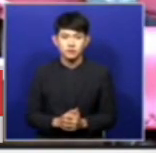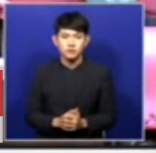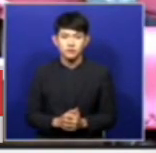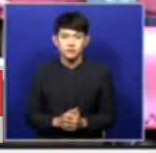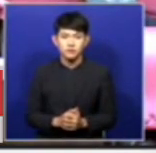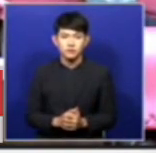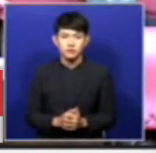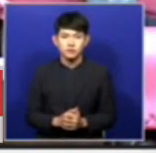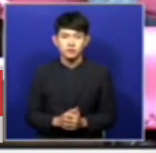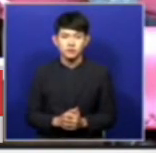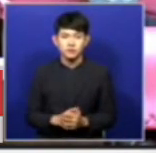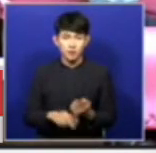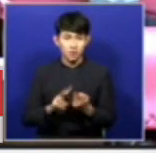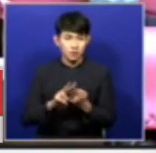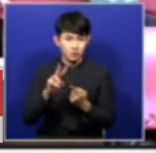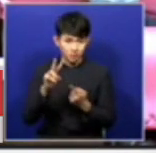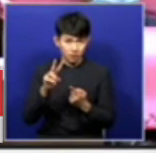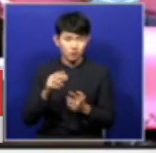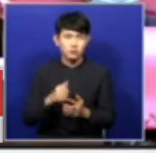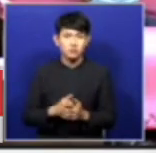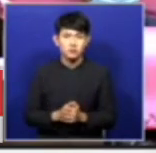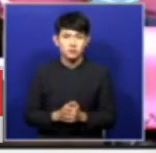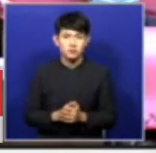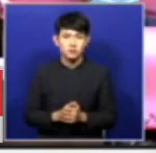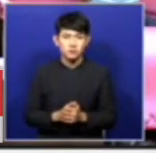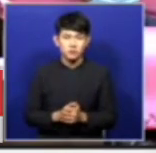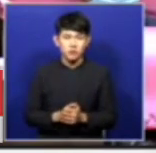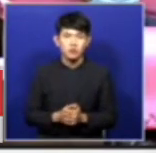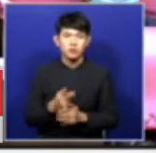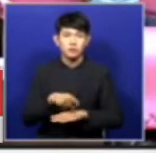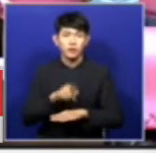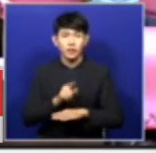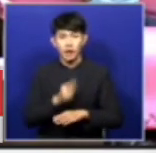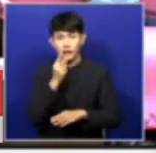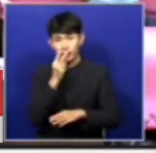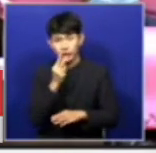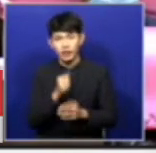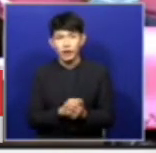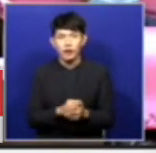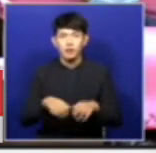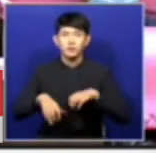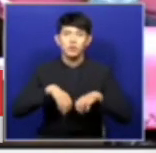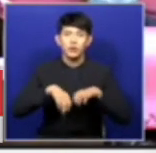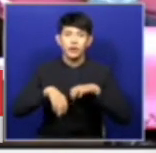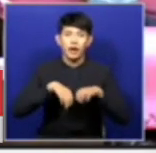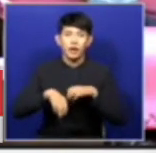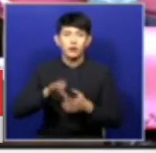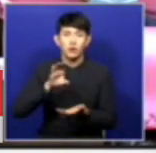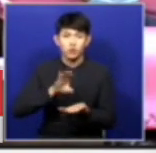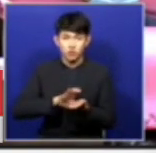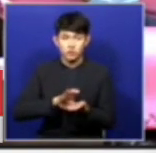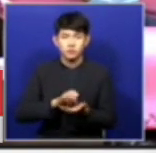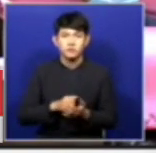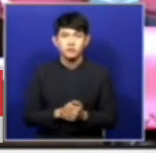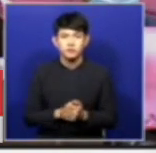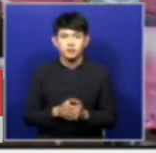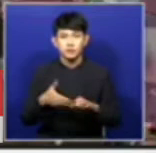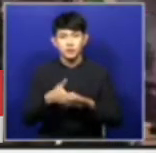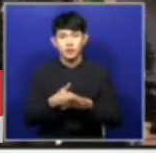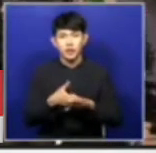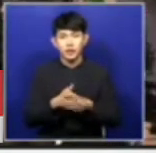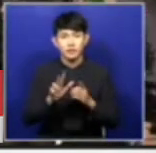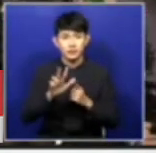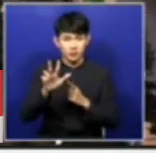อีกเรื่องหนึ่งที่ผมอยากจะชี้ให้ท่านประธานเห็นถึงการบริหารจัดการกองทุนขอสไลด์ที่3